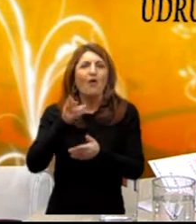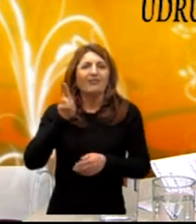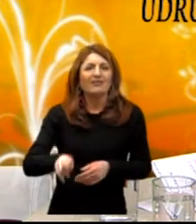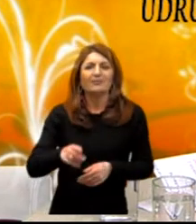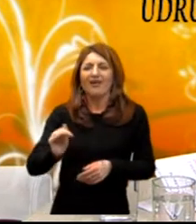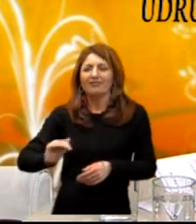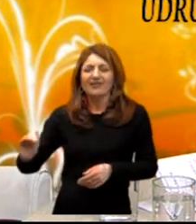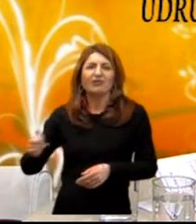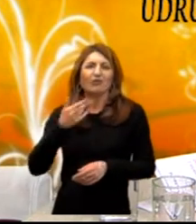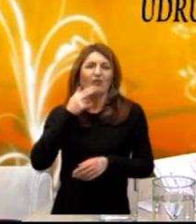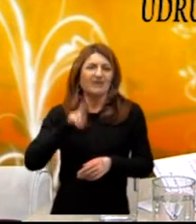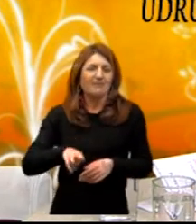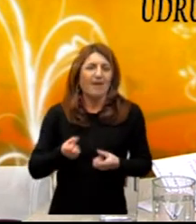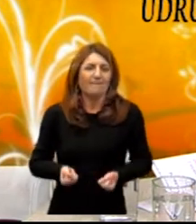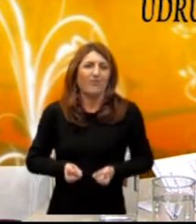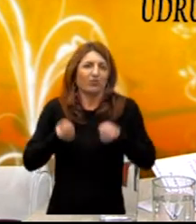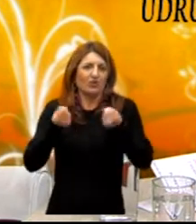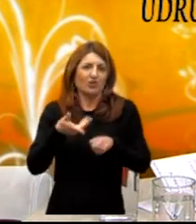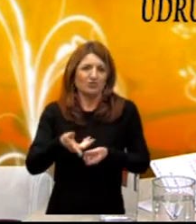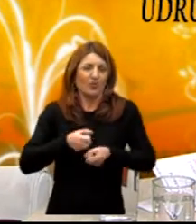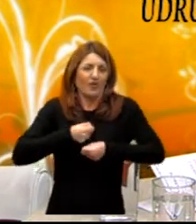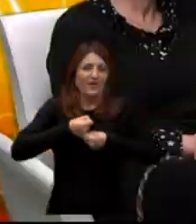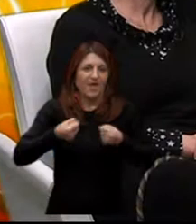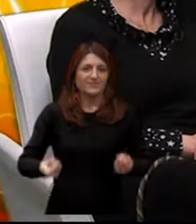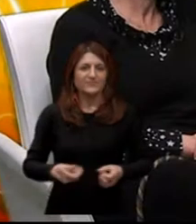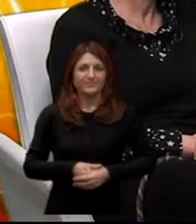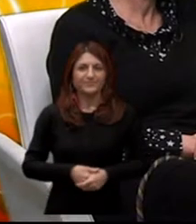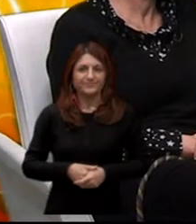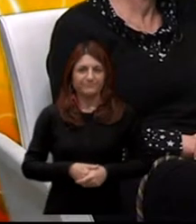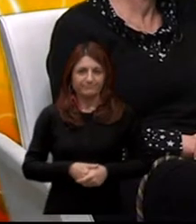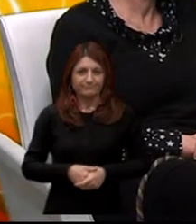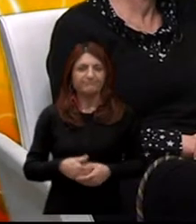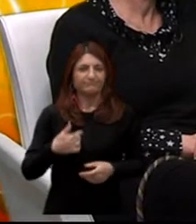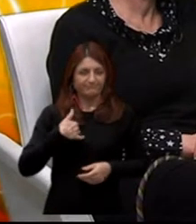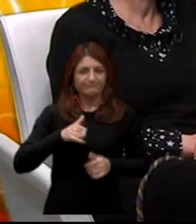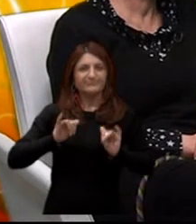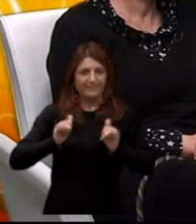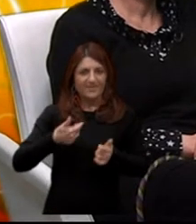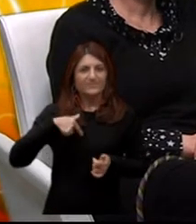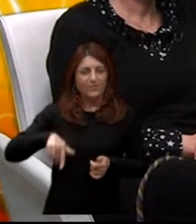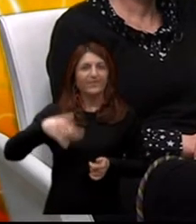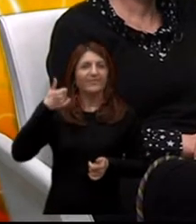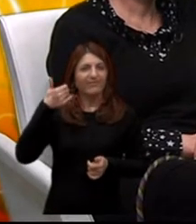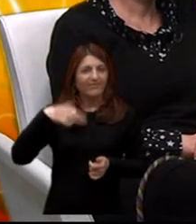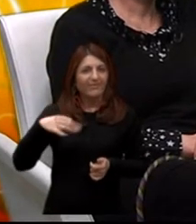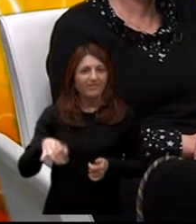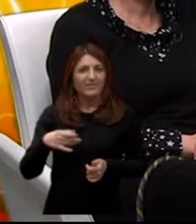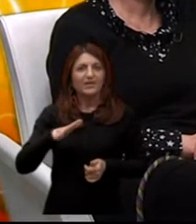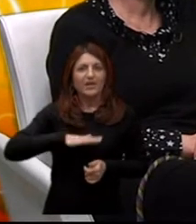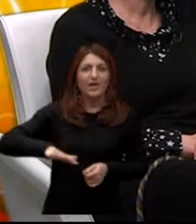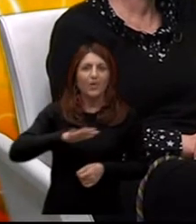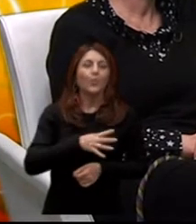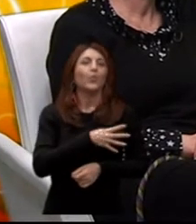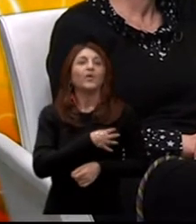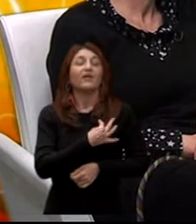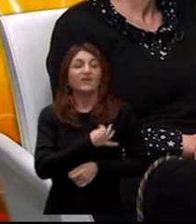sa poteškoćama u razvoju? Pa jedini jesmo sigurno, ne samo u Hrvatskoj, nego i puno, puno